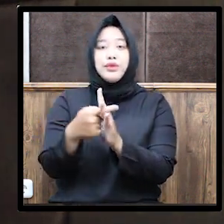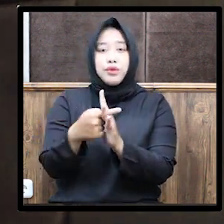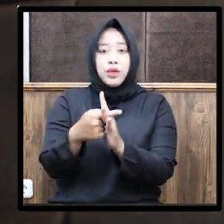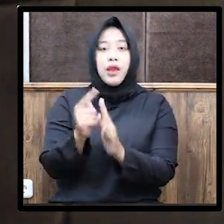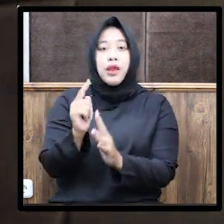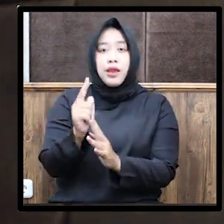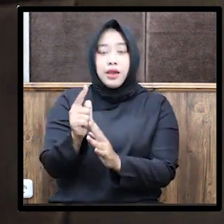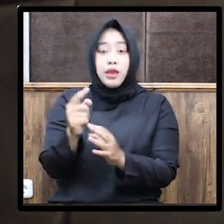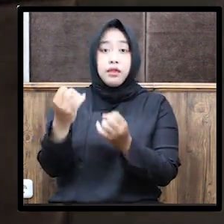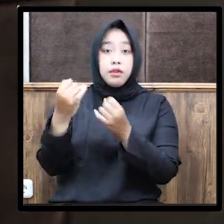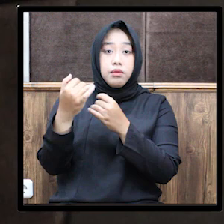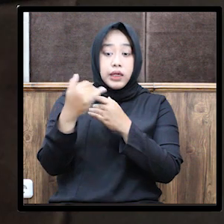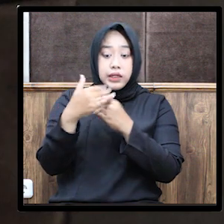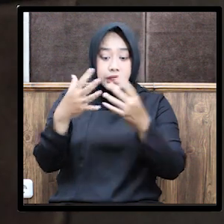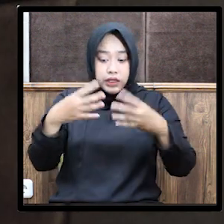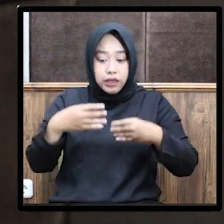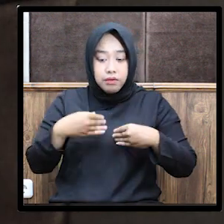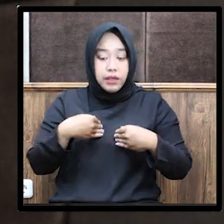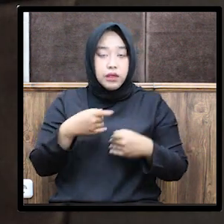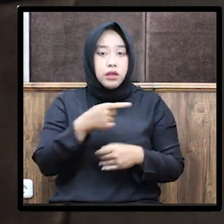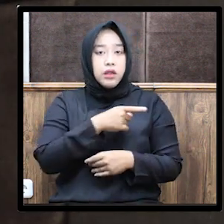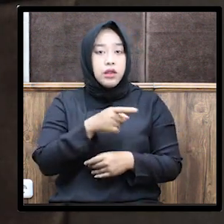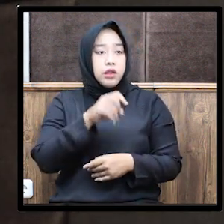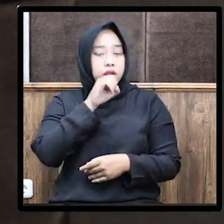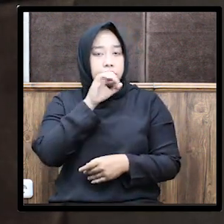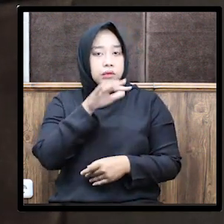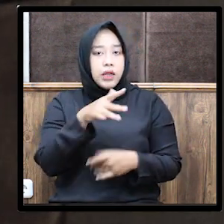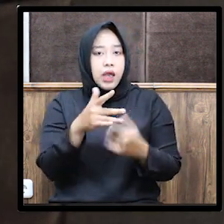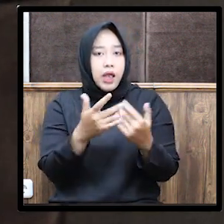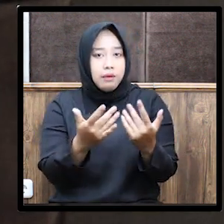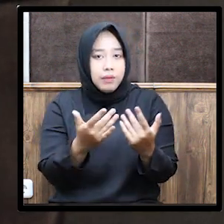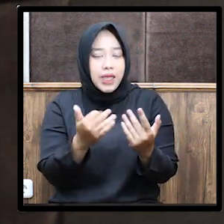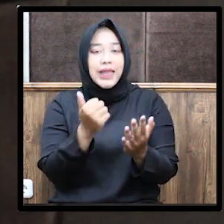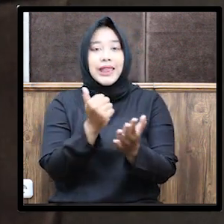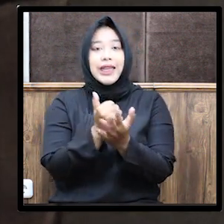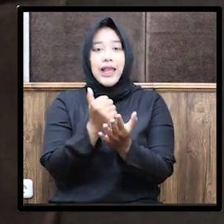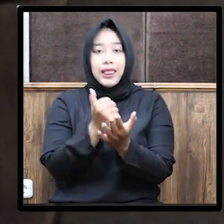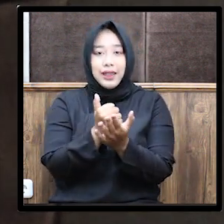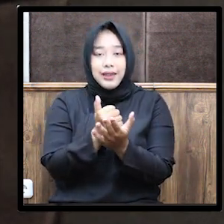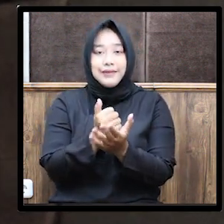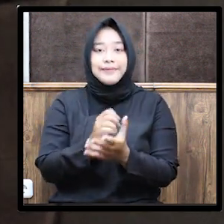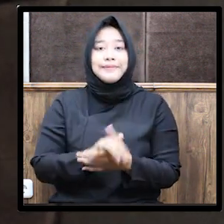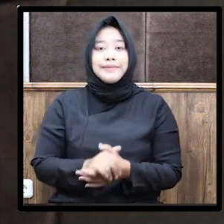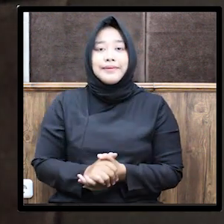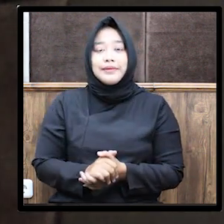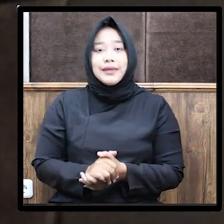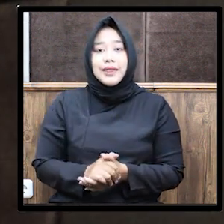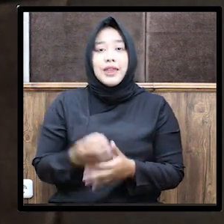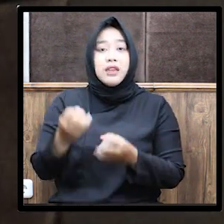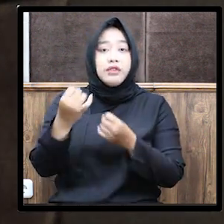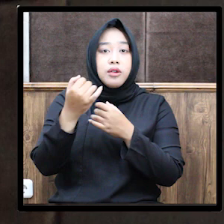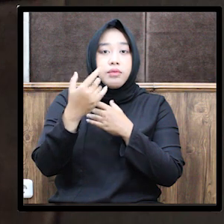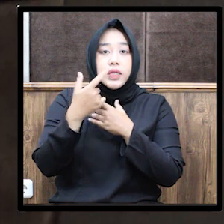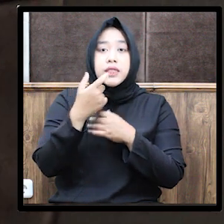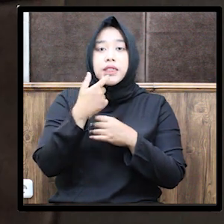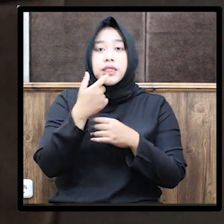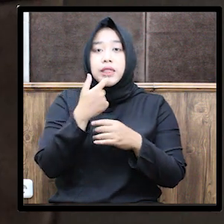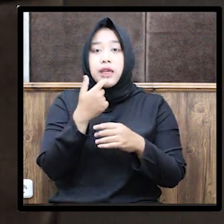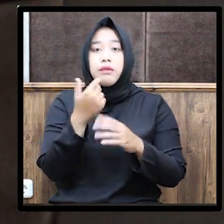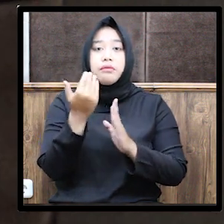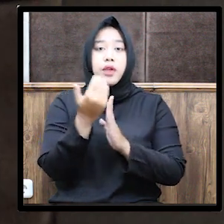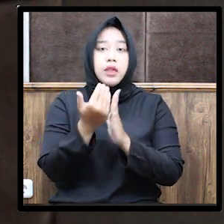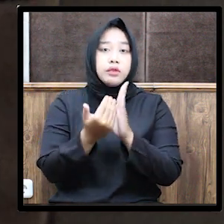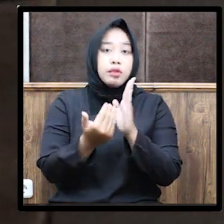yang cukup terkait dengan pemilu. Nah, mereka yang terinformasikan pun mayoritas mengatakan bahwa